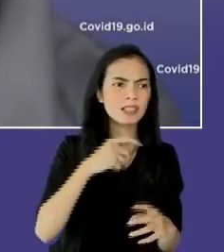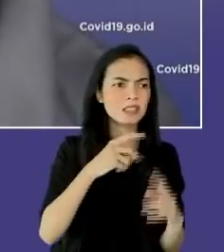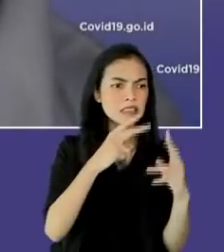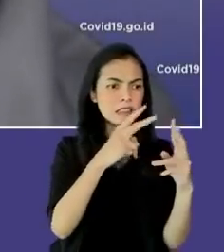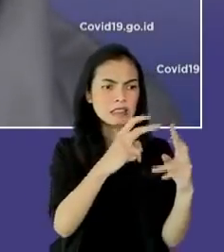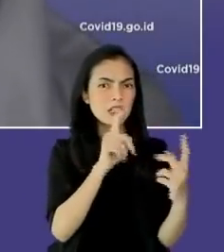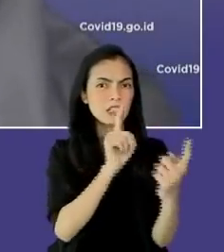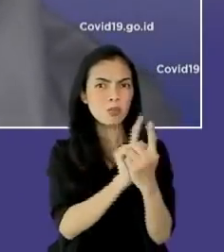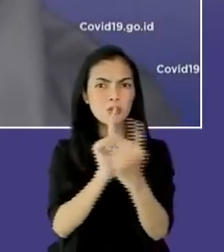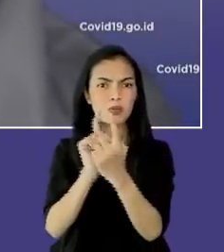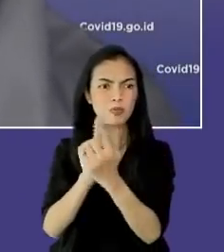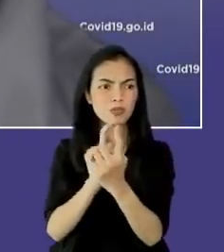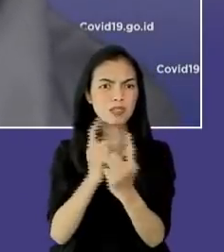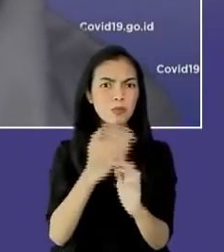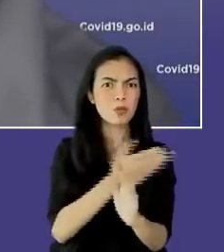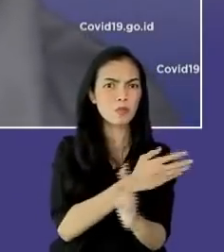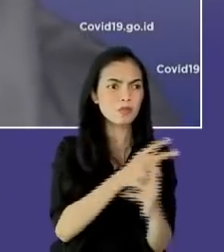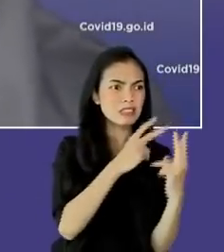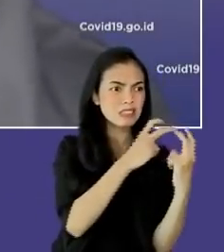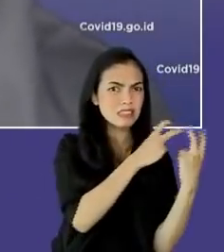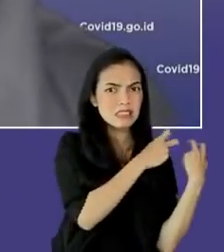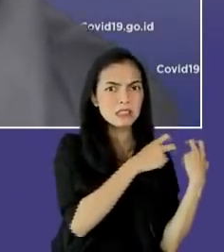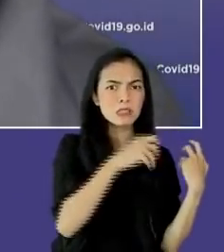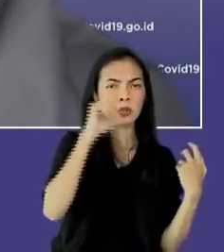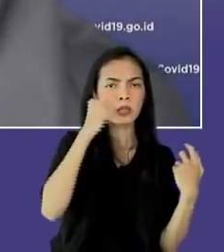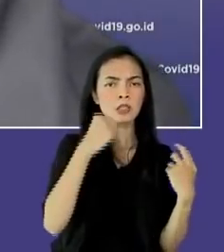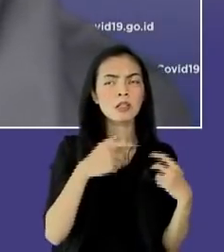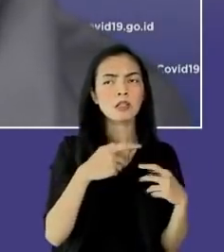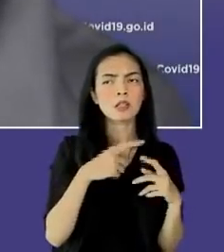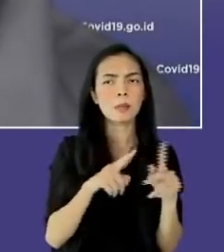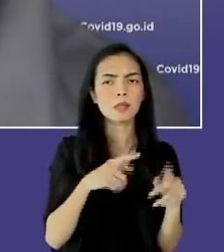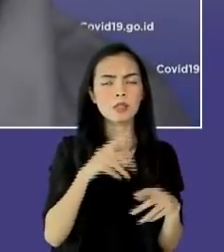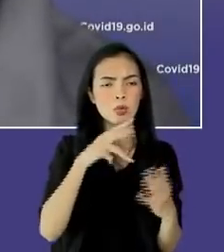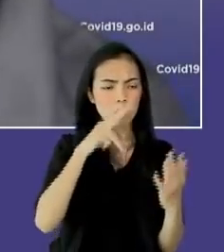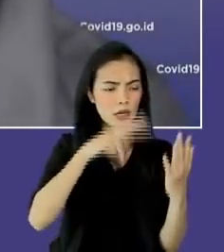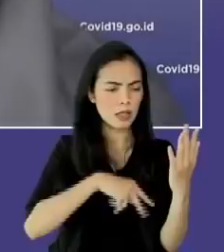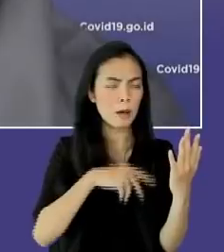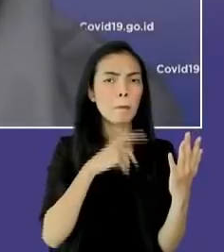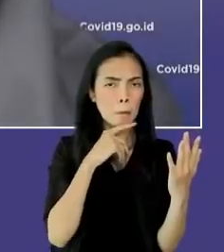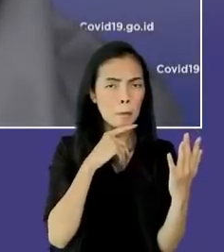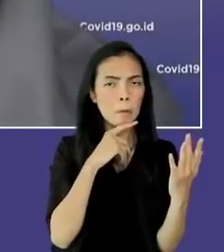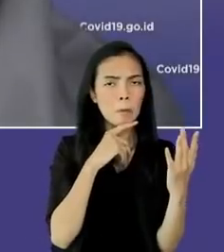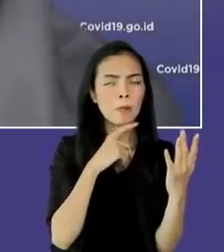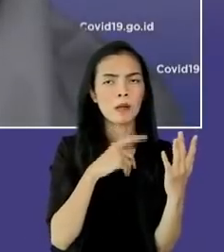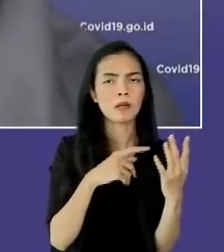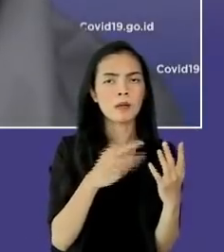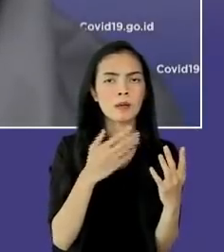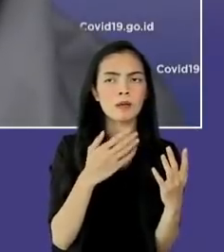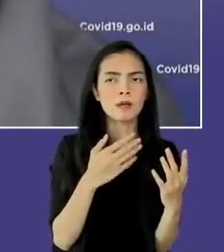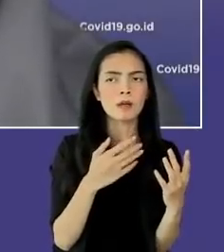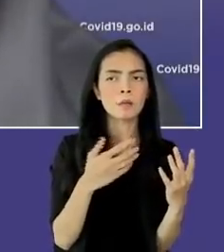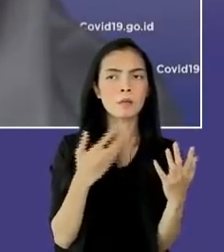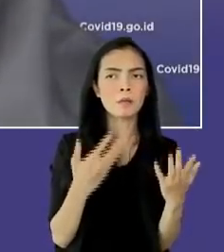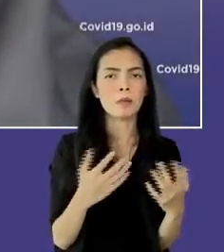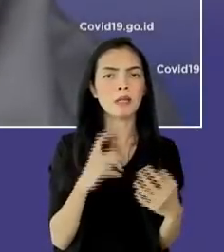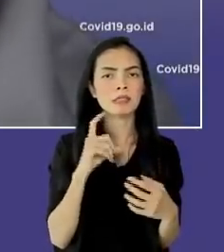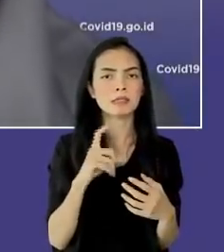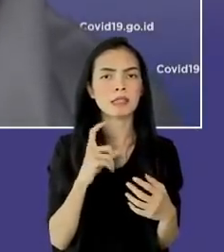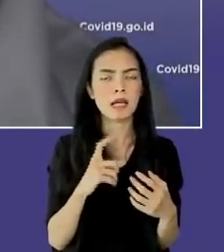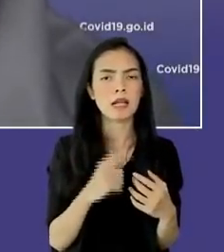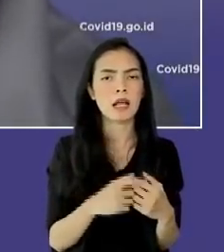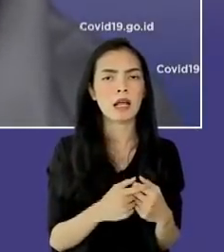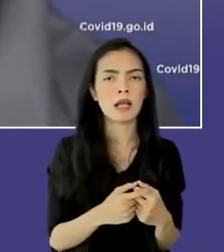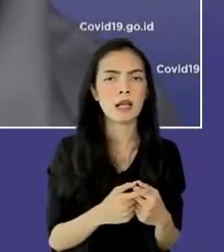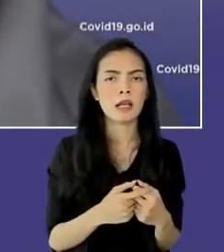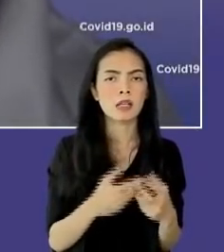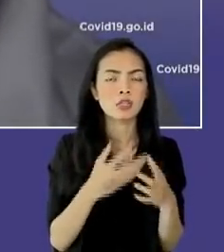bagaimana ceritanya nih katanya? Iya, sebentar. Oke. Idealnya, bagaimana cara